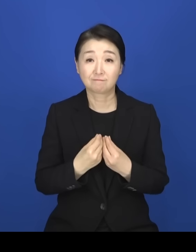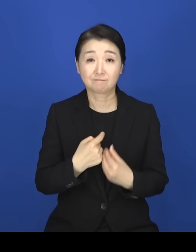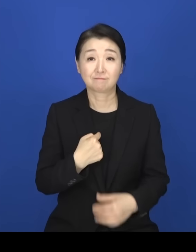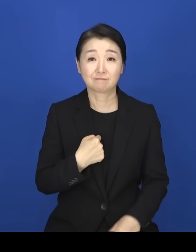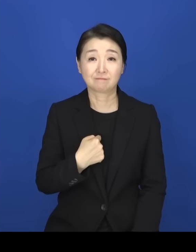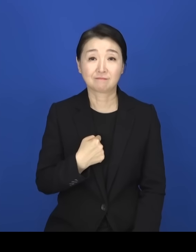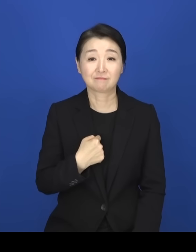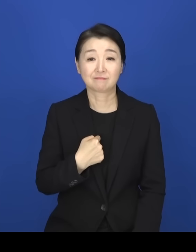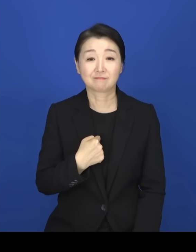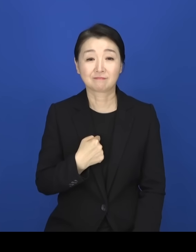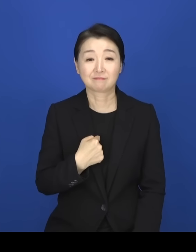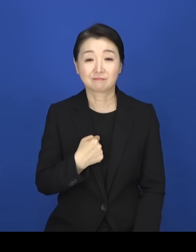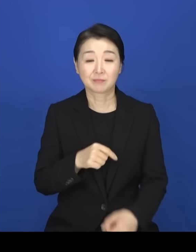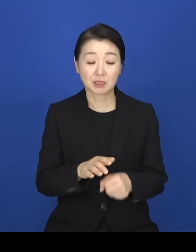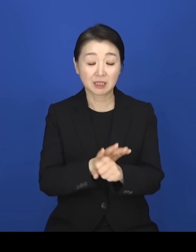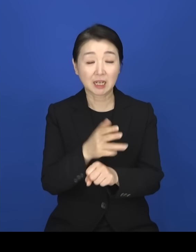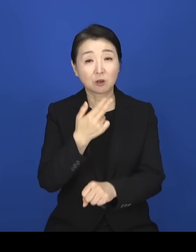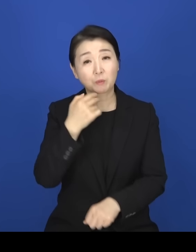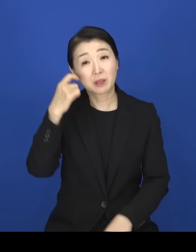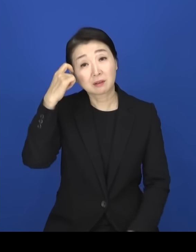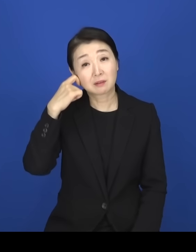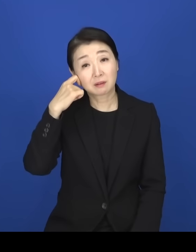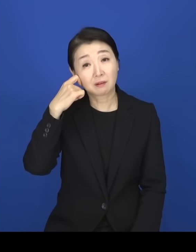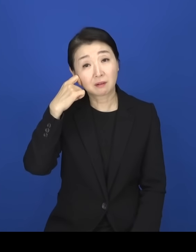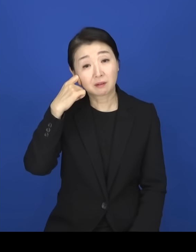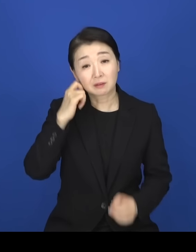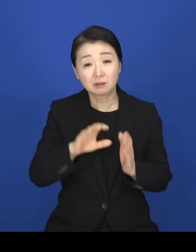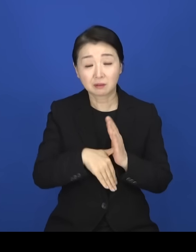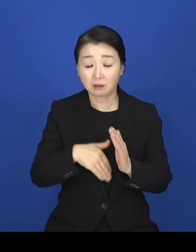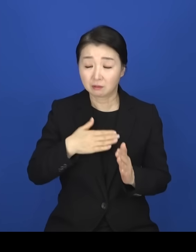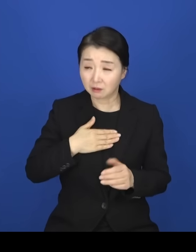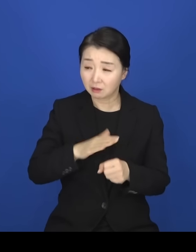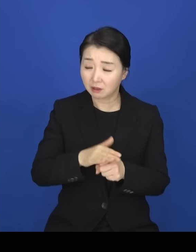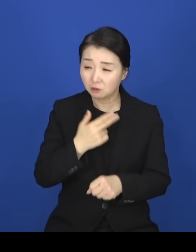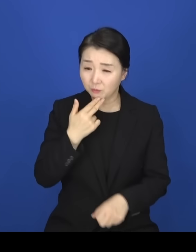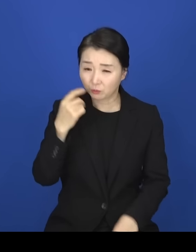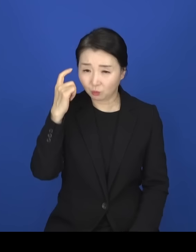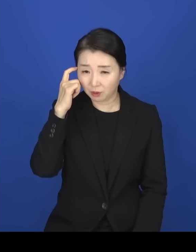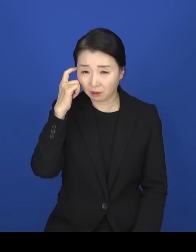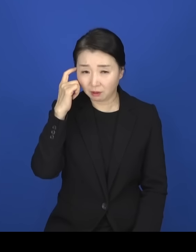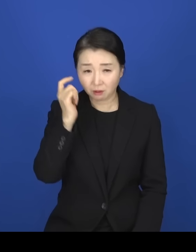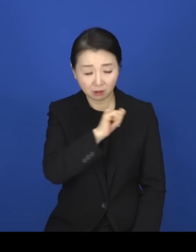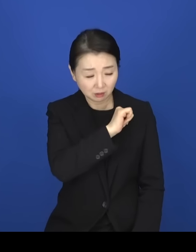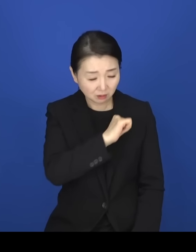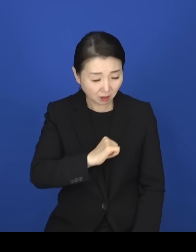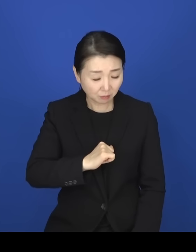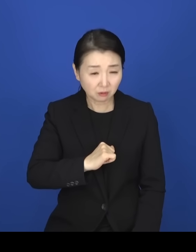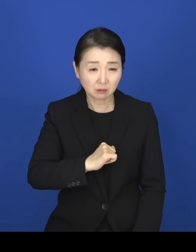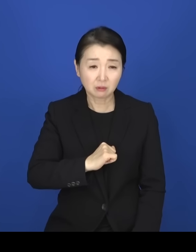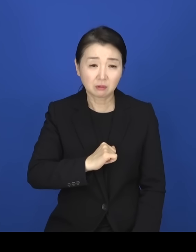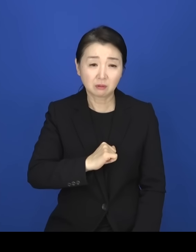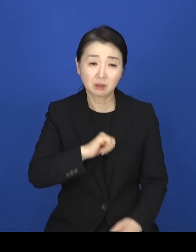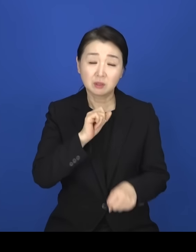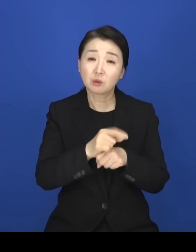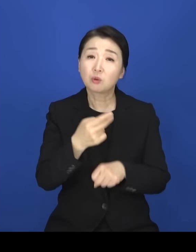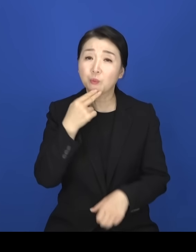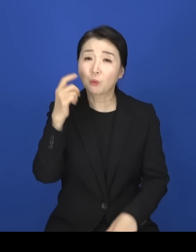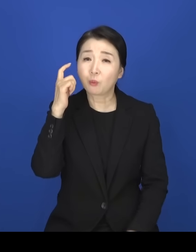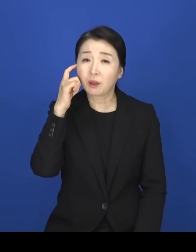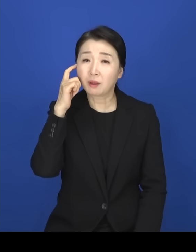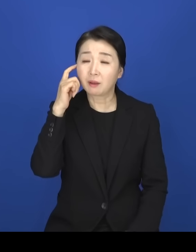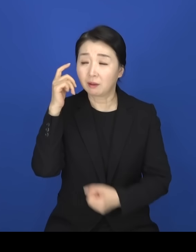너무 사랑이 없다고 느꼈을 때 왜 이렇게 나한테 사랑이 없지? 인내심이 없고? 그러면은